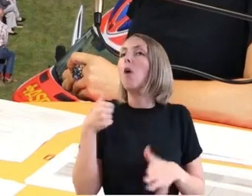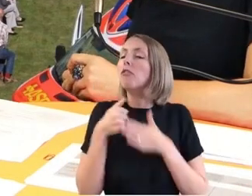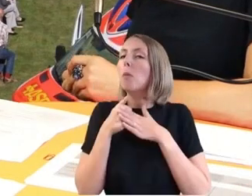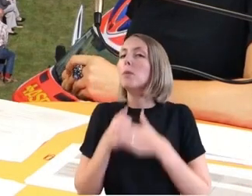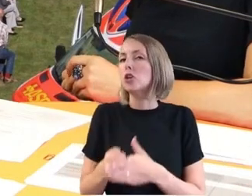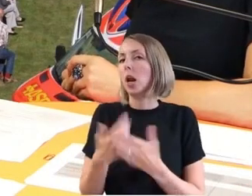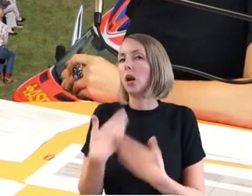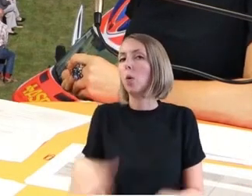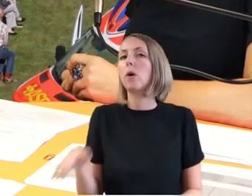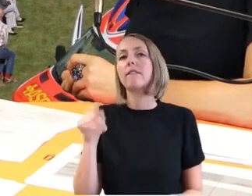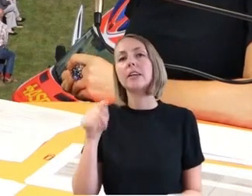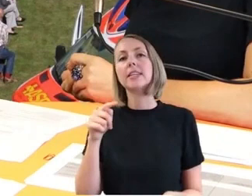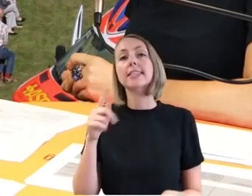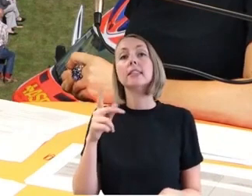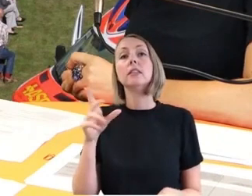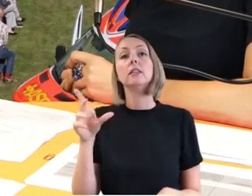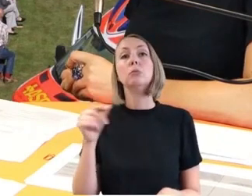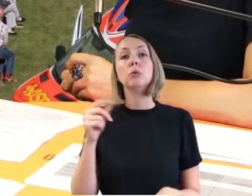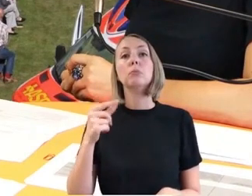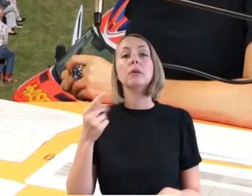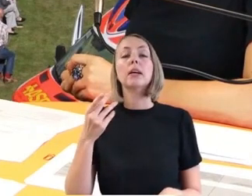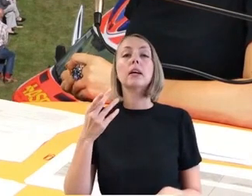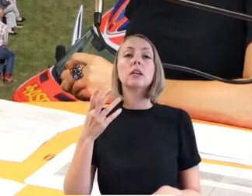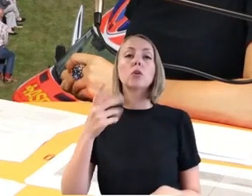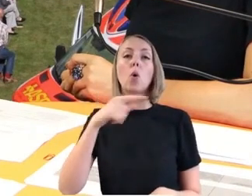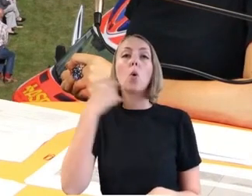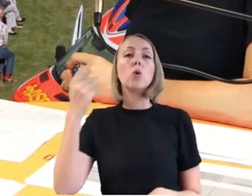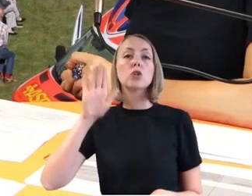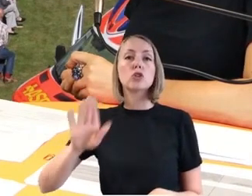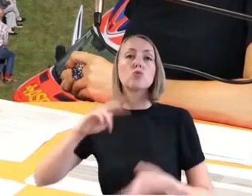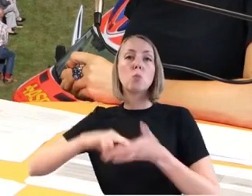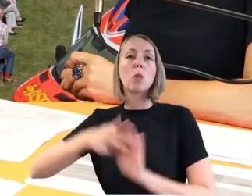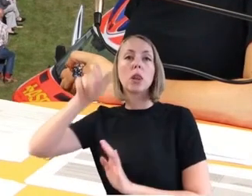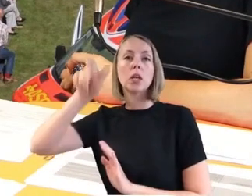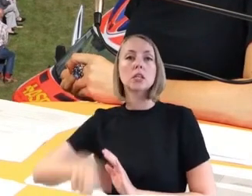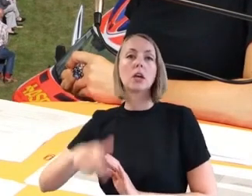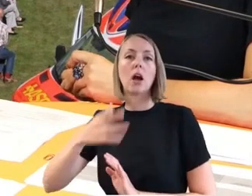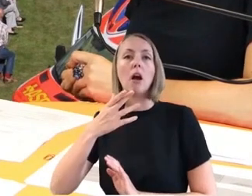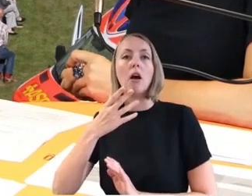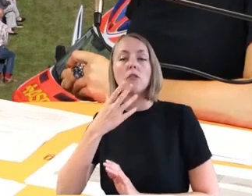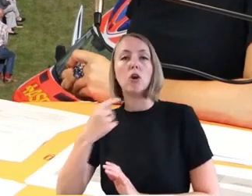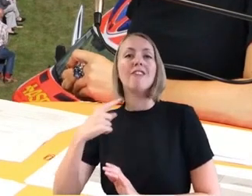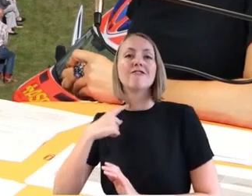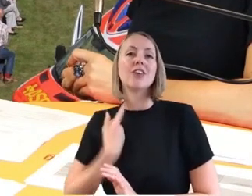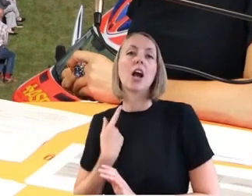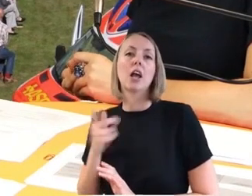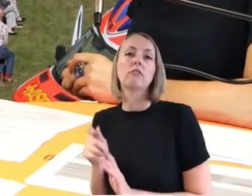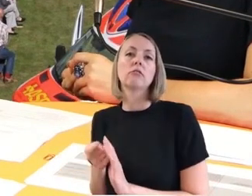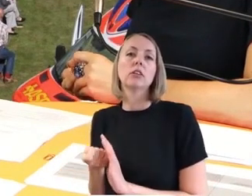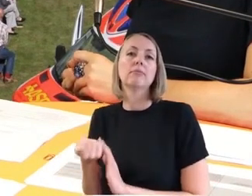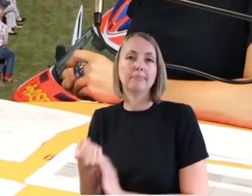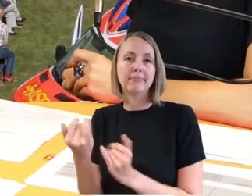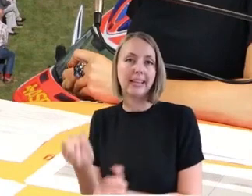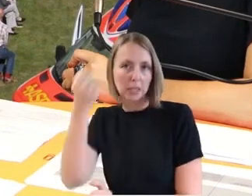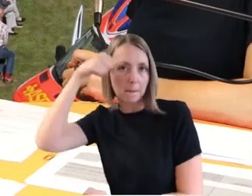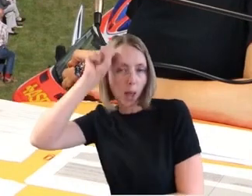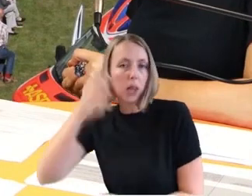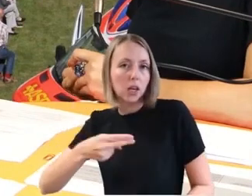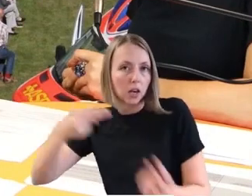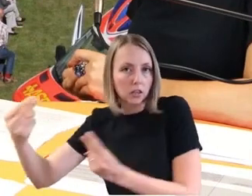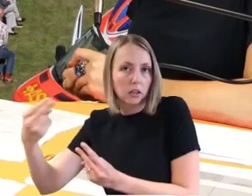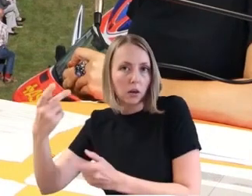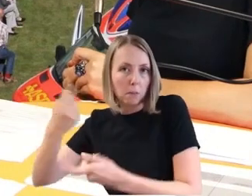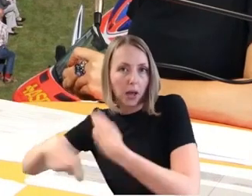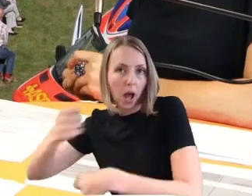versuch auf den politischen russischen politiker der gerade der berliner charité behandelt wird mit einem